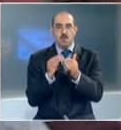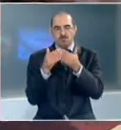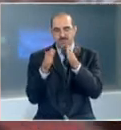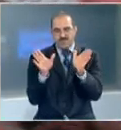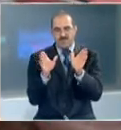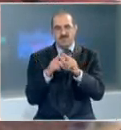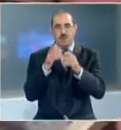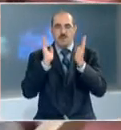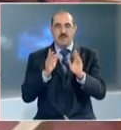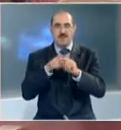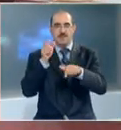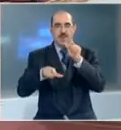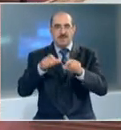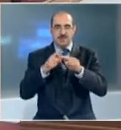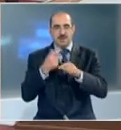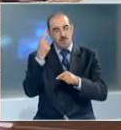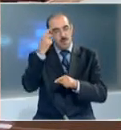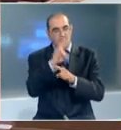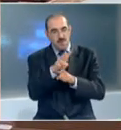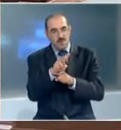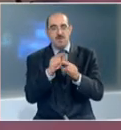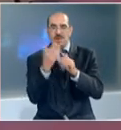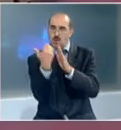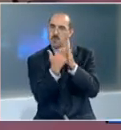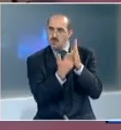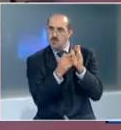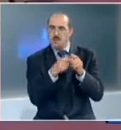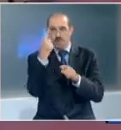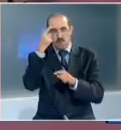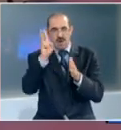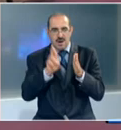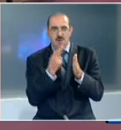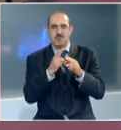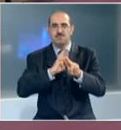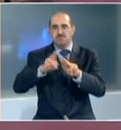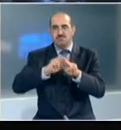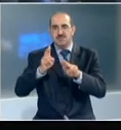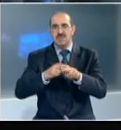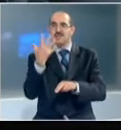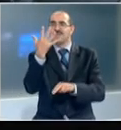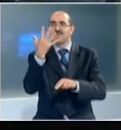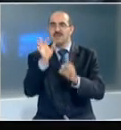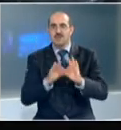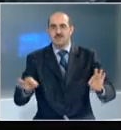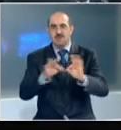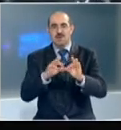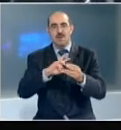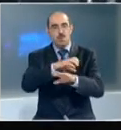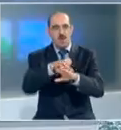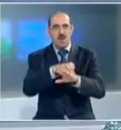أبوابها للجمهور في الأفق القريب، هناك برنامج لإعادة تأهيل 5 قاعات مماثلة